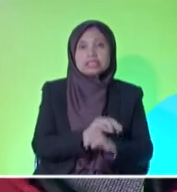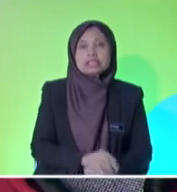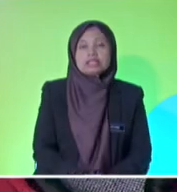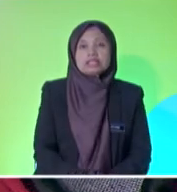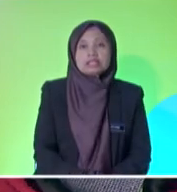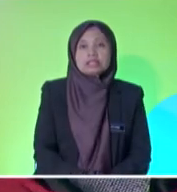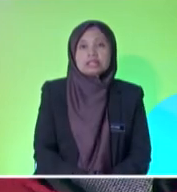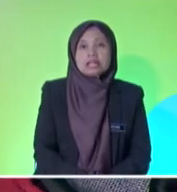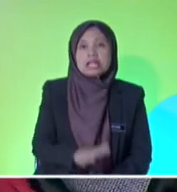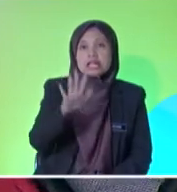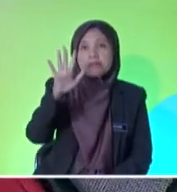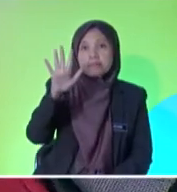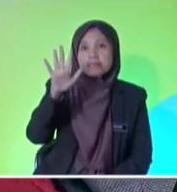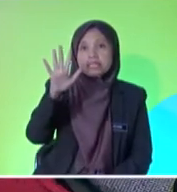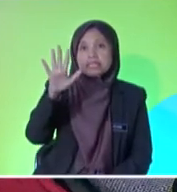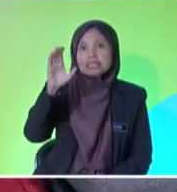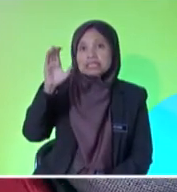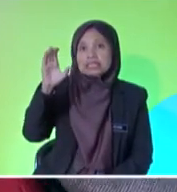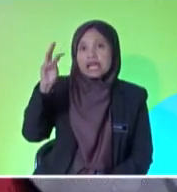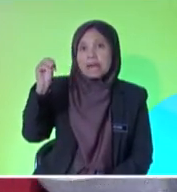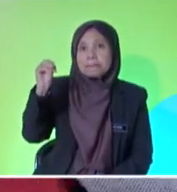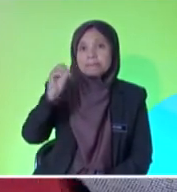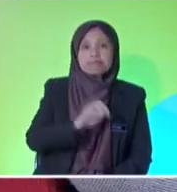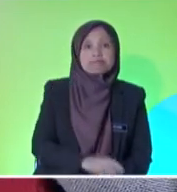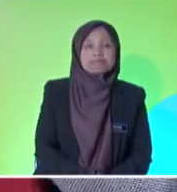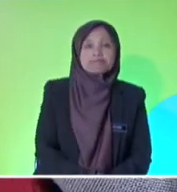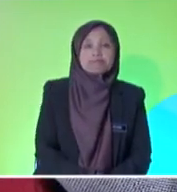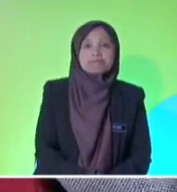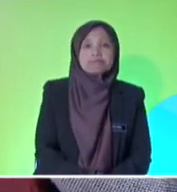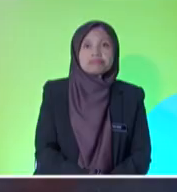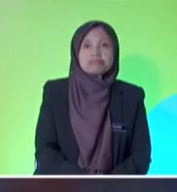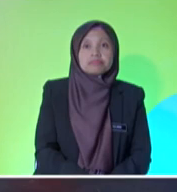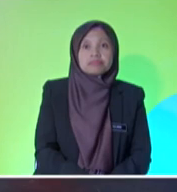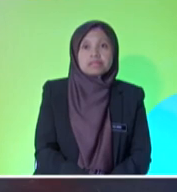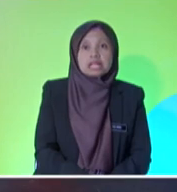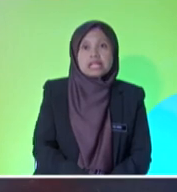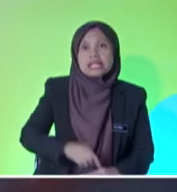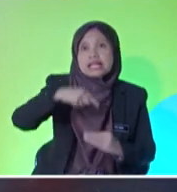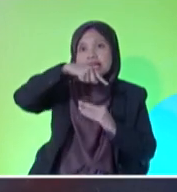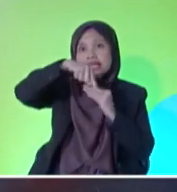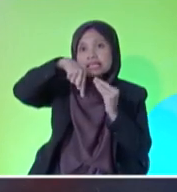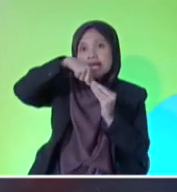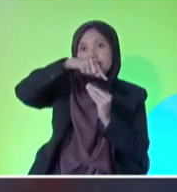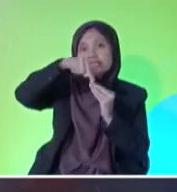dalam 5 cm itu 5 cm 5 cm